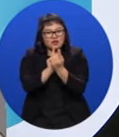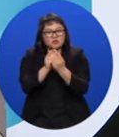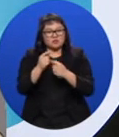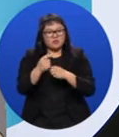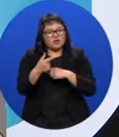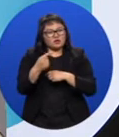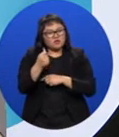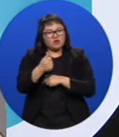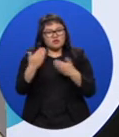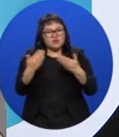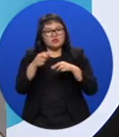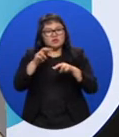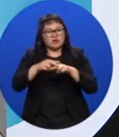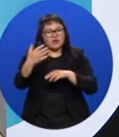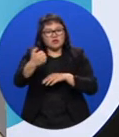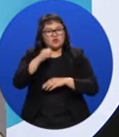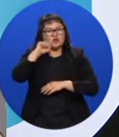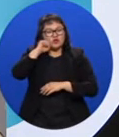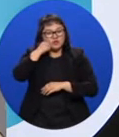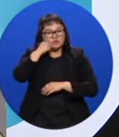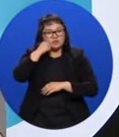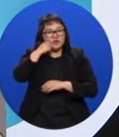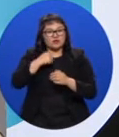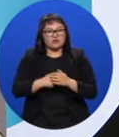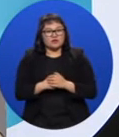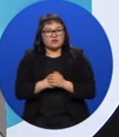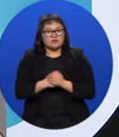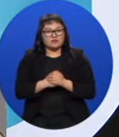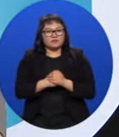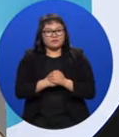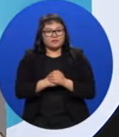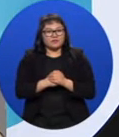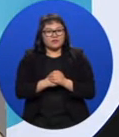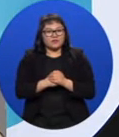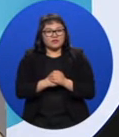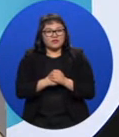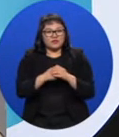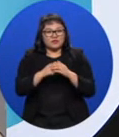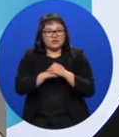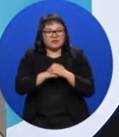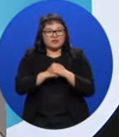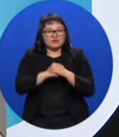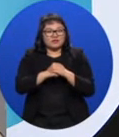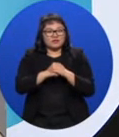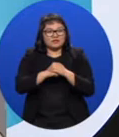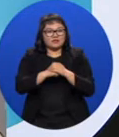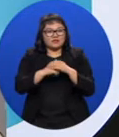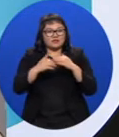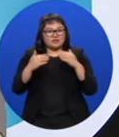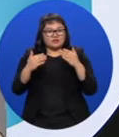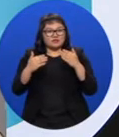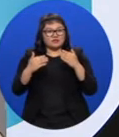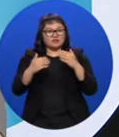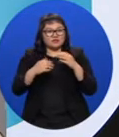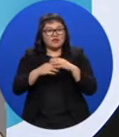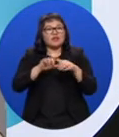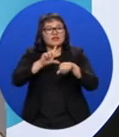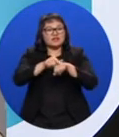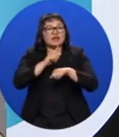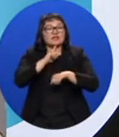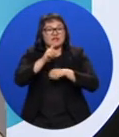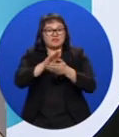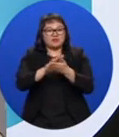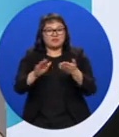쉽지 않습니다. 산남 지역 경제 활성화 정책과 공약에 대해서 위성권 후보부터 말씀해 주십시오. 시간은